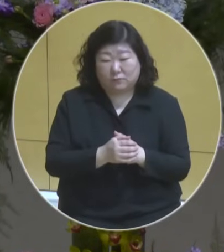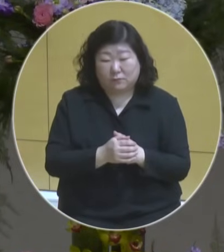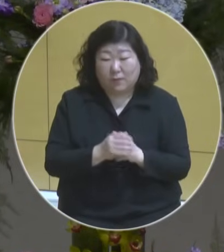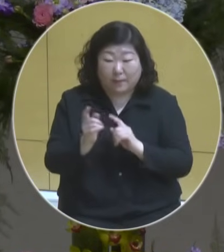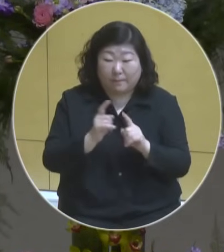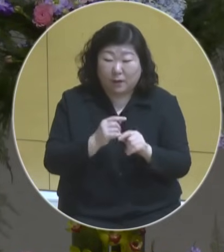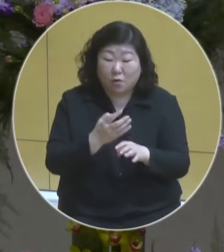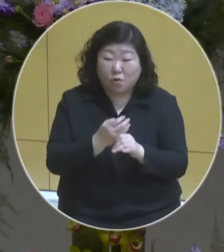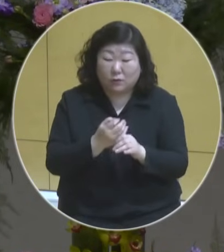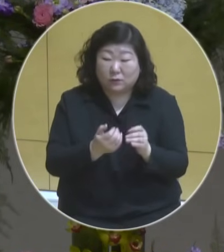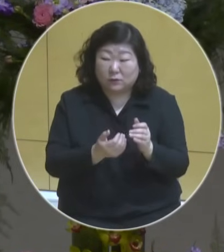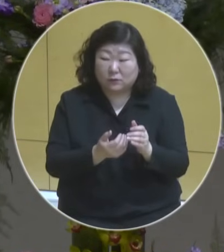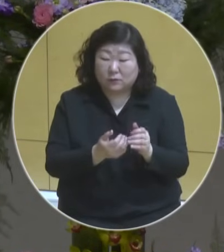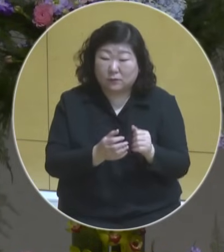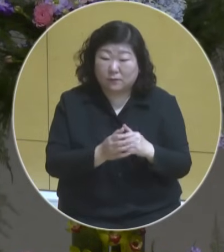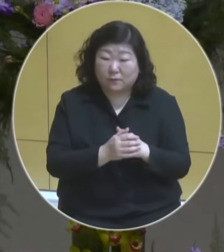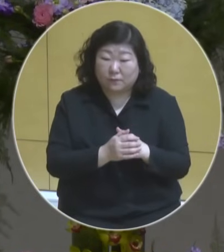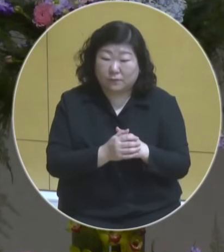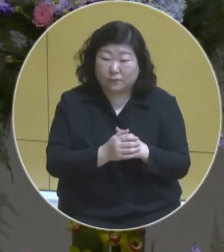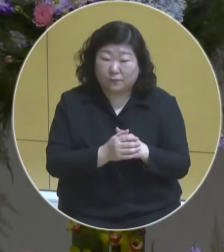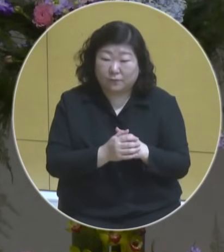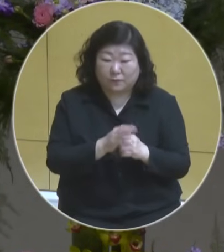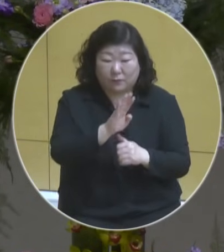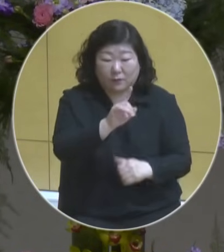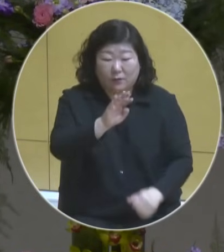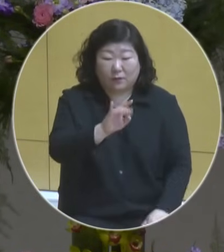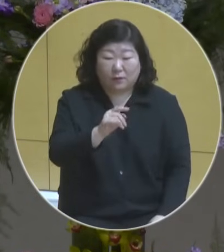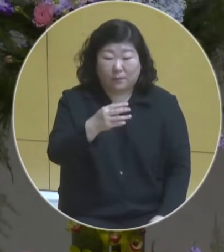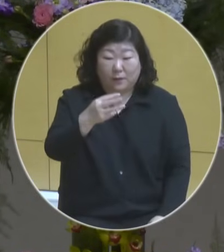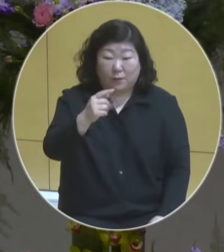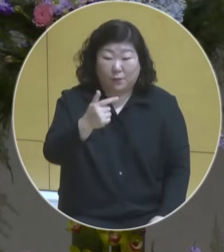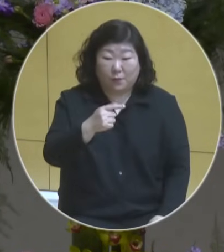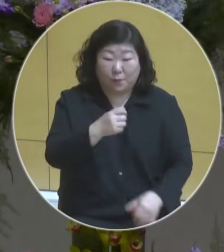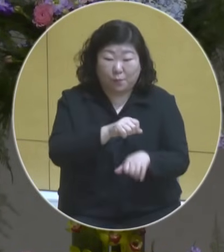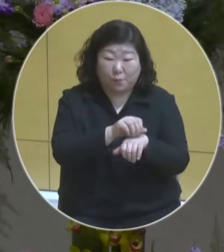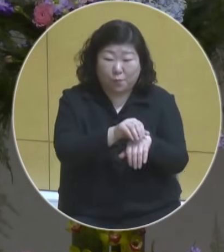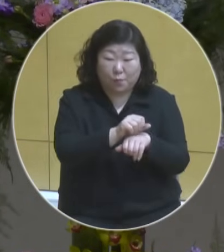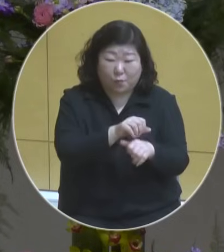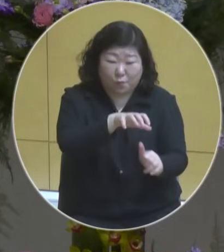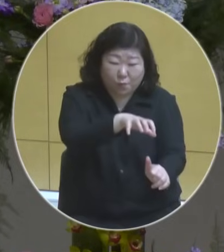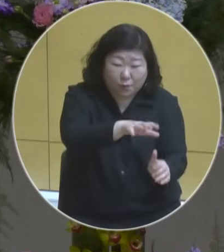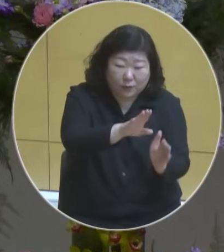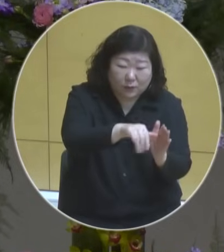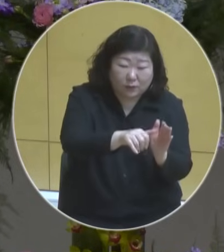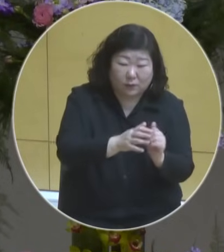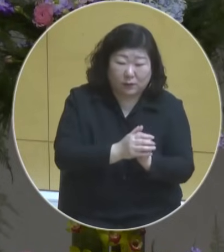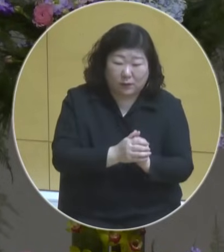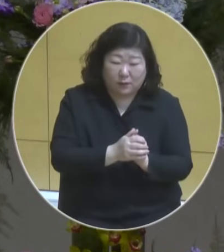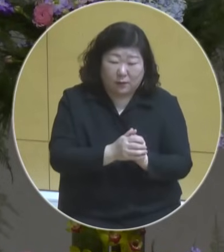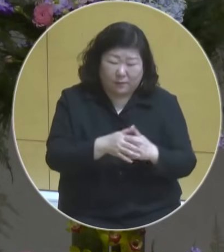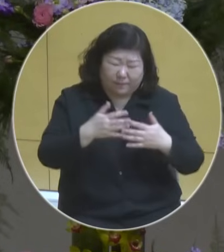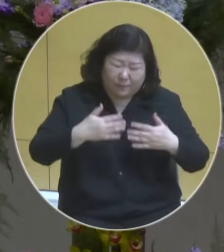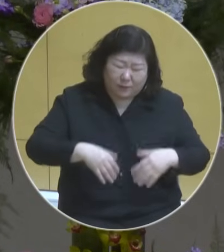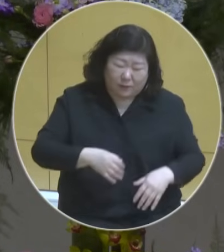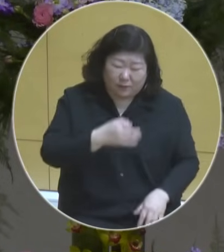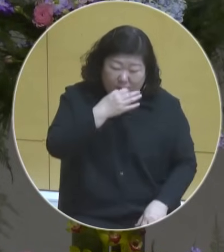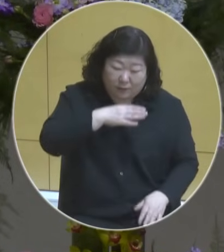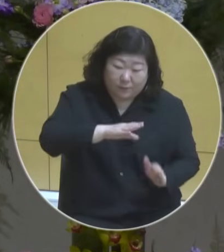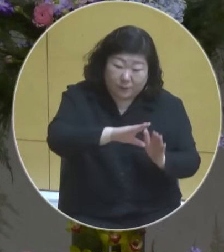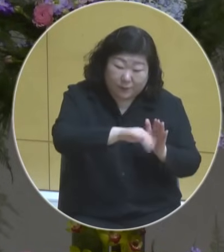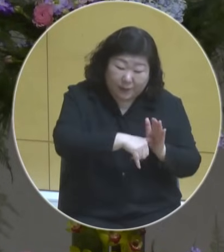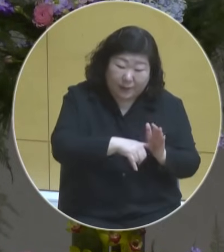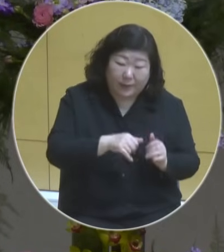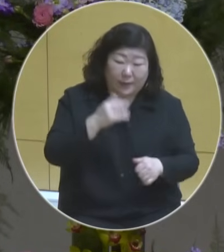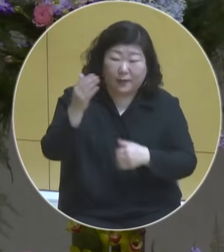백성들이 바벨론 포로 가운데서 그들이 핍절 그리고 굉장히 공고한 그 삶 가운데서